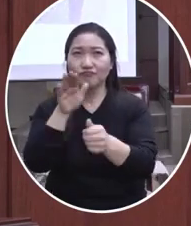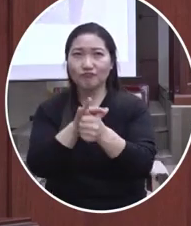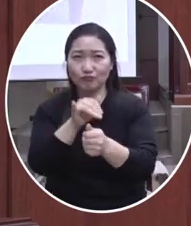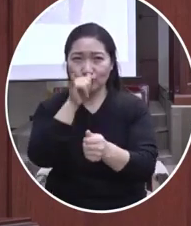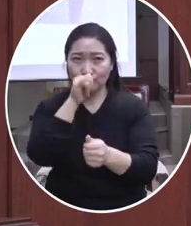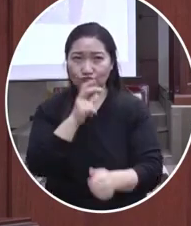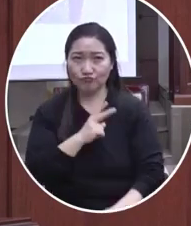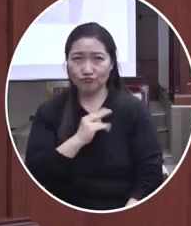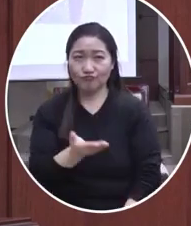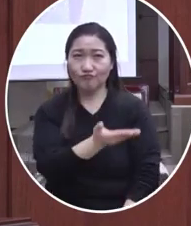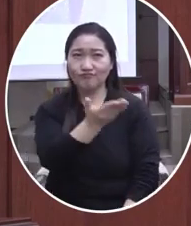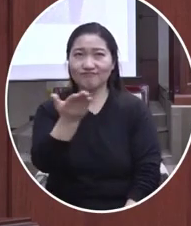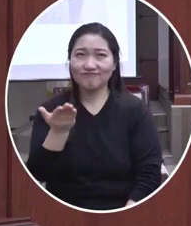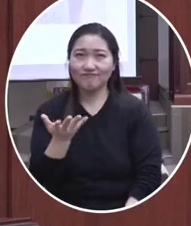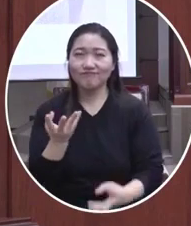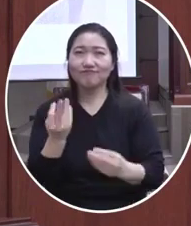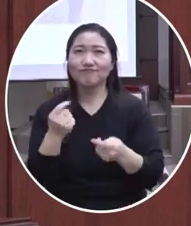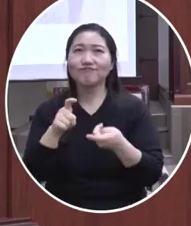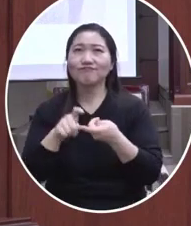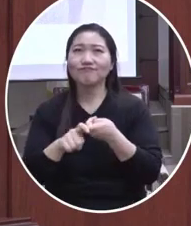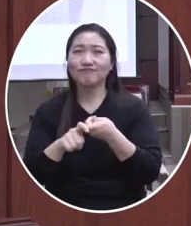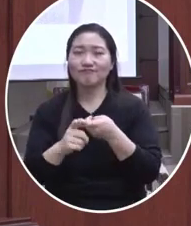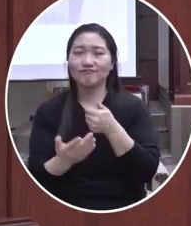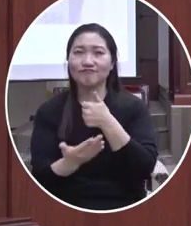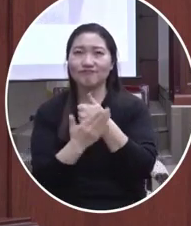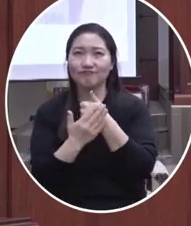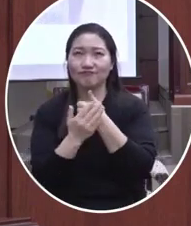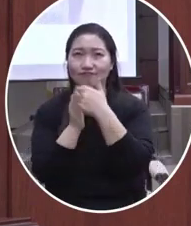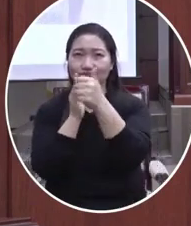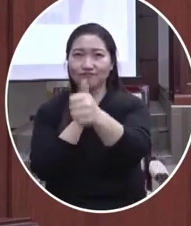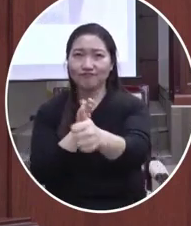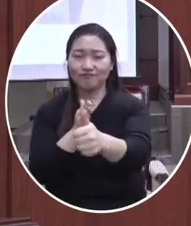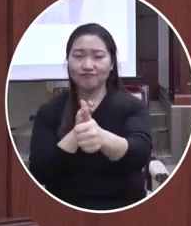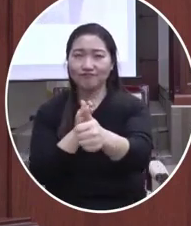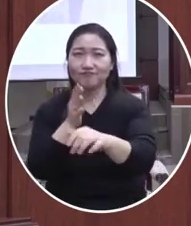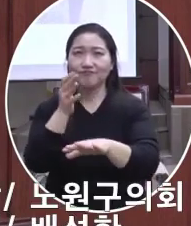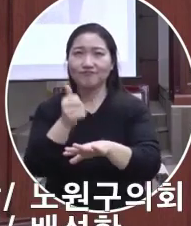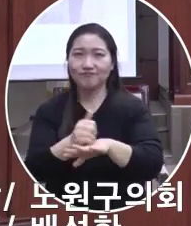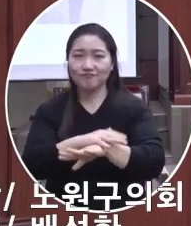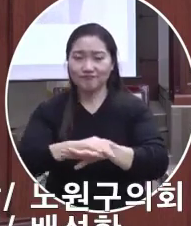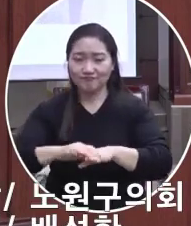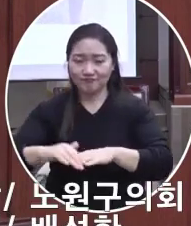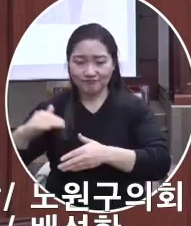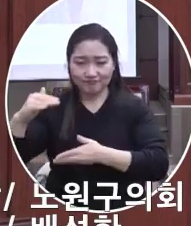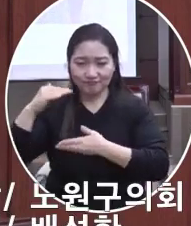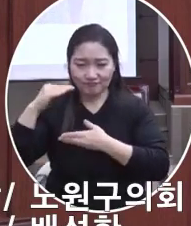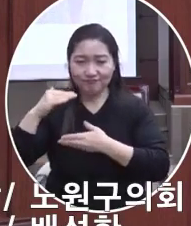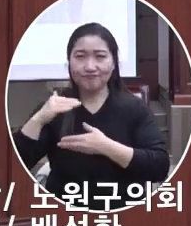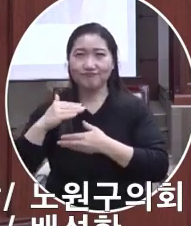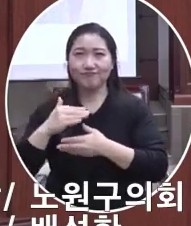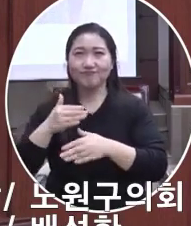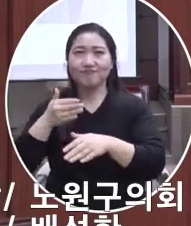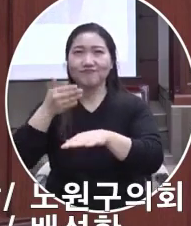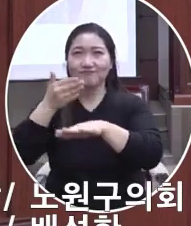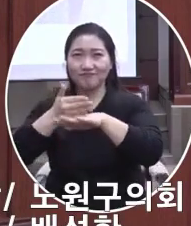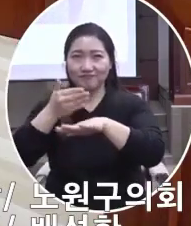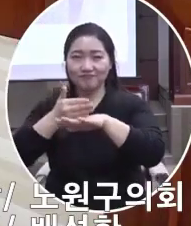동료, 후배, 의원 여러분들의 많은 관심과 지지를 부탁드립니다. 끝까지 경청해 주셔서 고맙습니다.